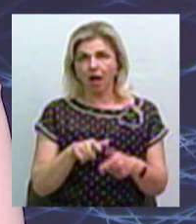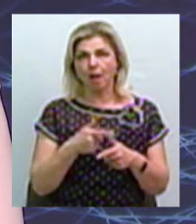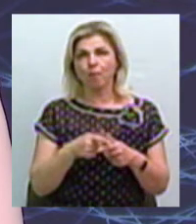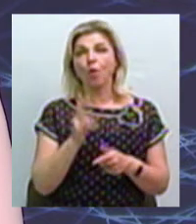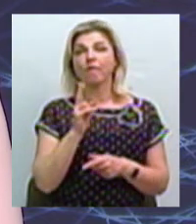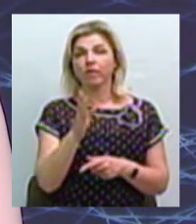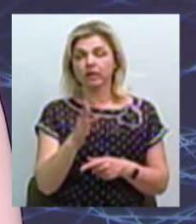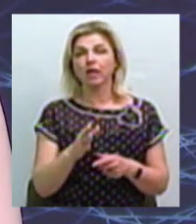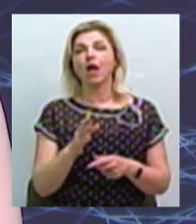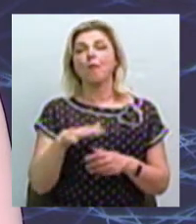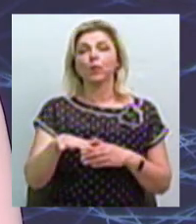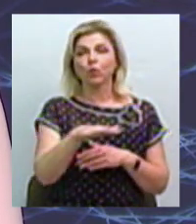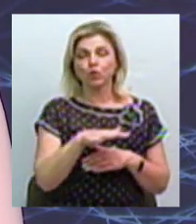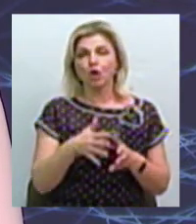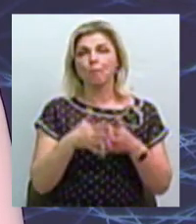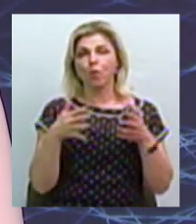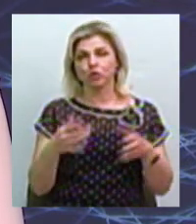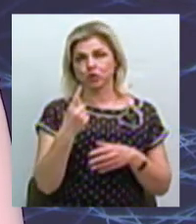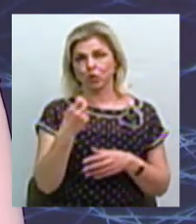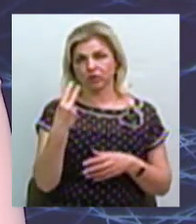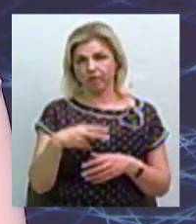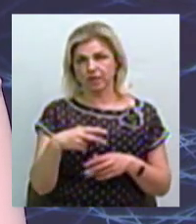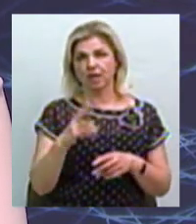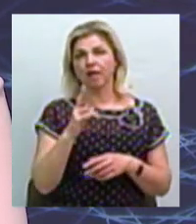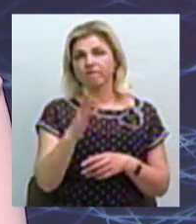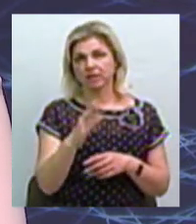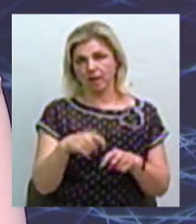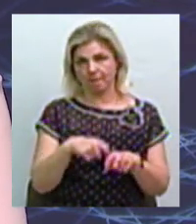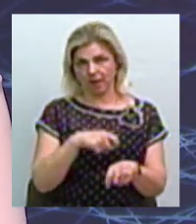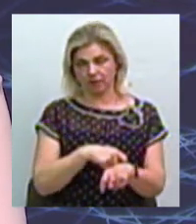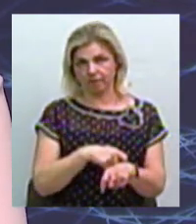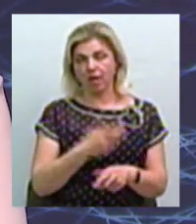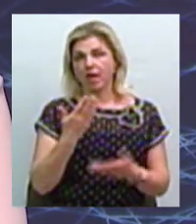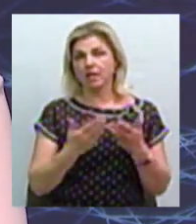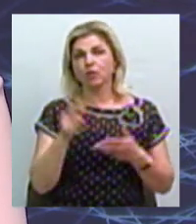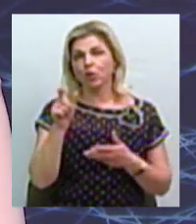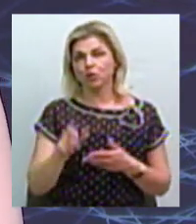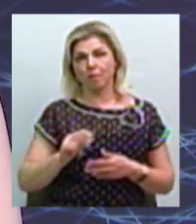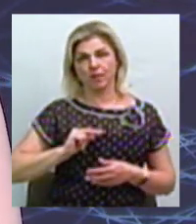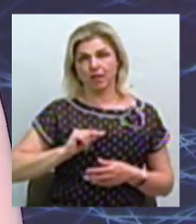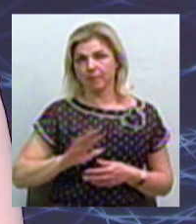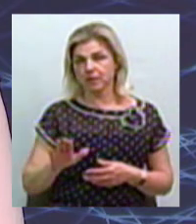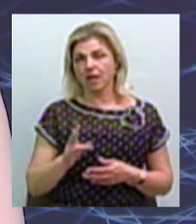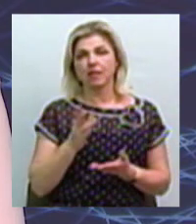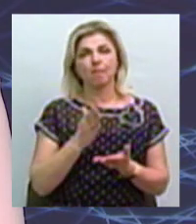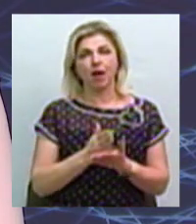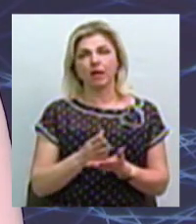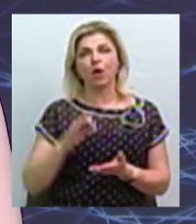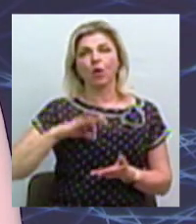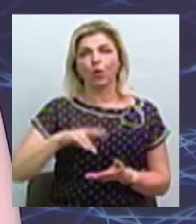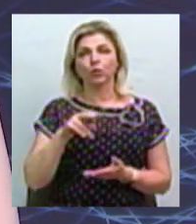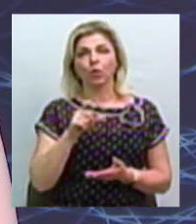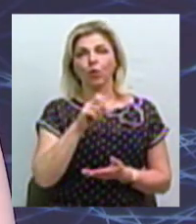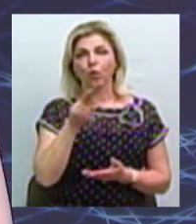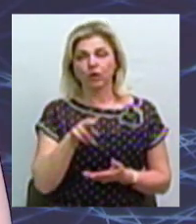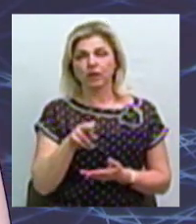якої перевищує 120 квадратних метрів. Якщо особа не працює, немає доходу, не сплачує ЄСВ або